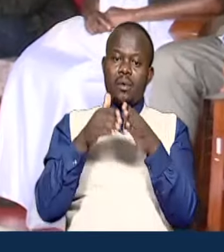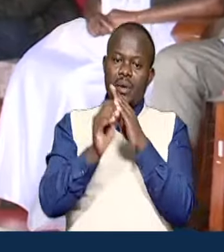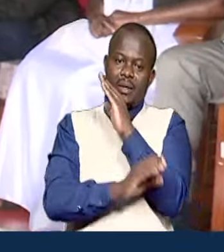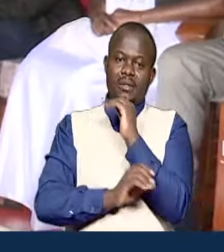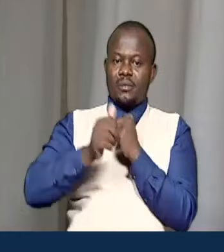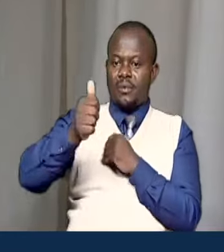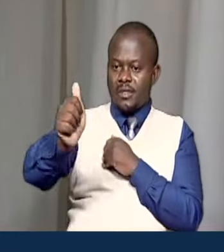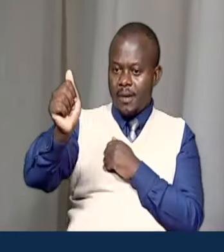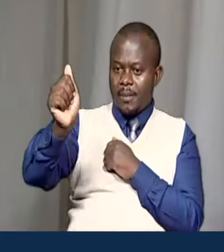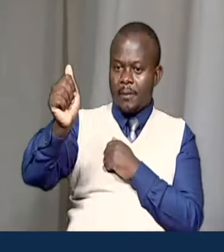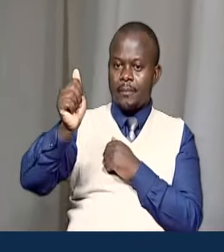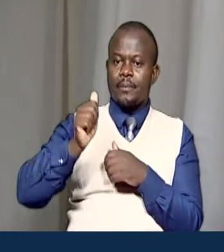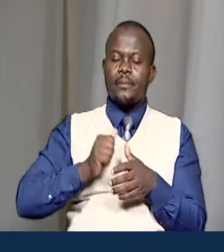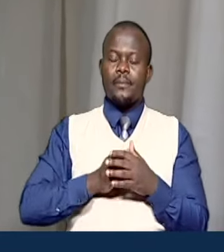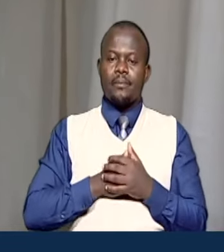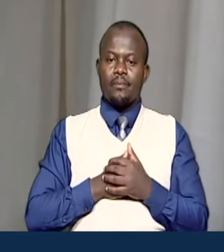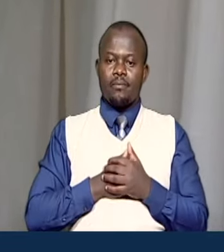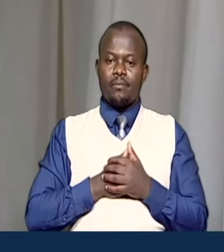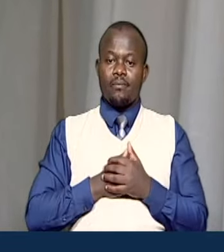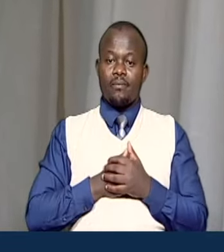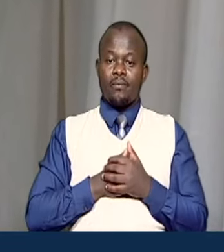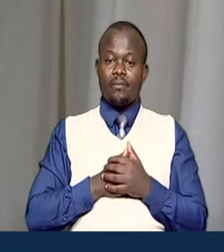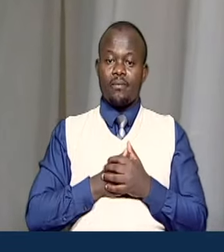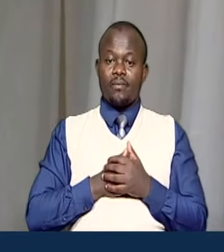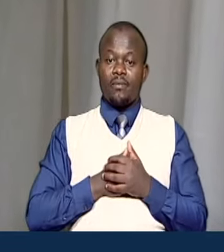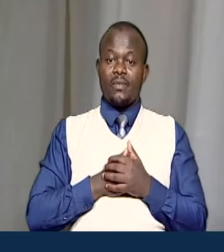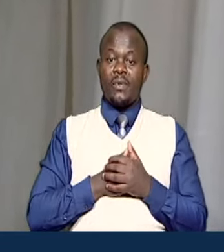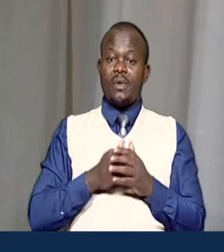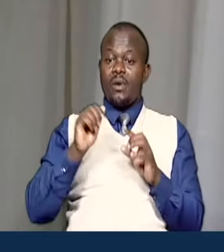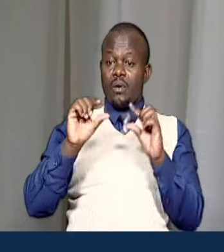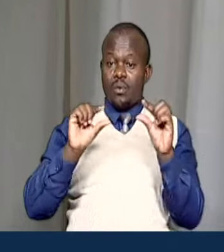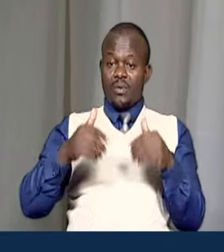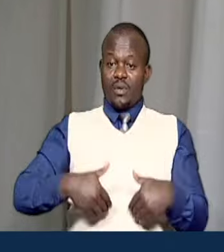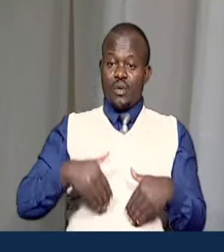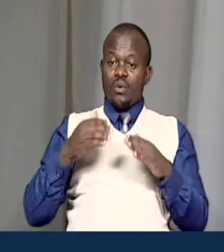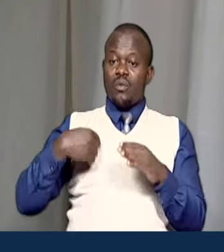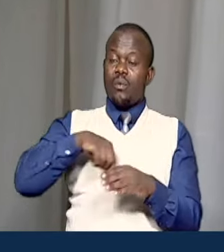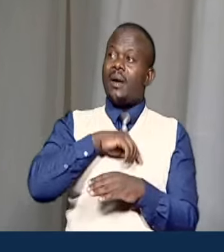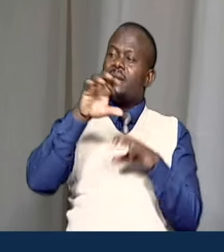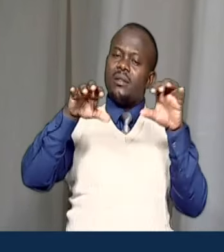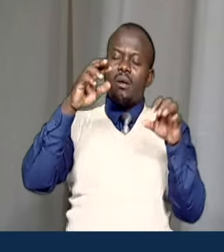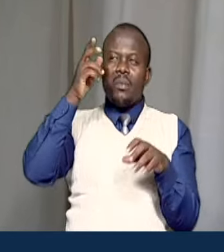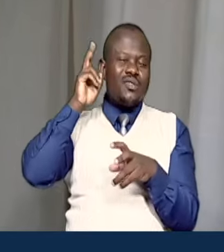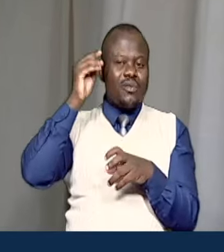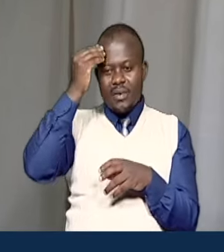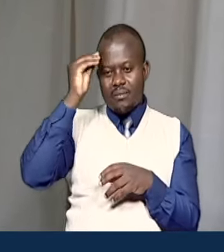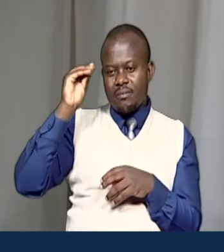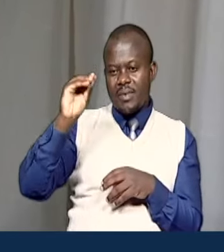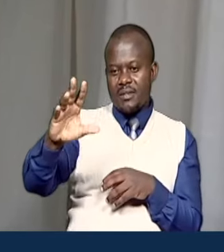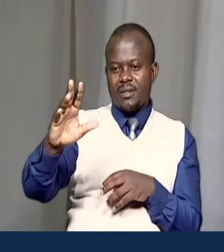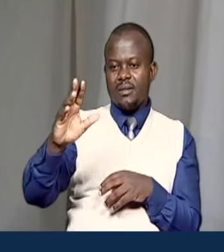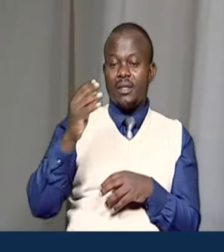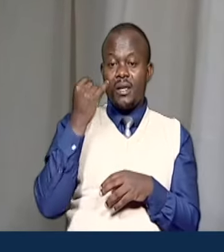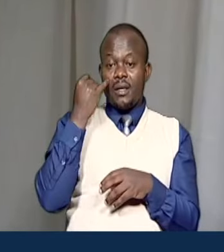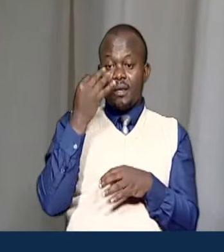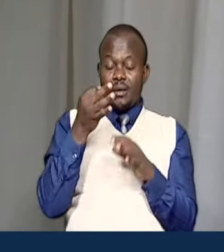cyabo. Ku bato bacu bari hirya no hino bazumva ubwo butumwa, ubu butumwa iyo tugeze